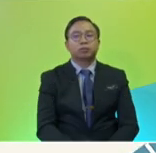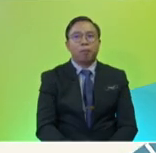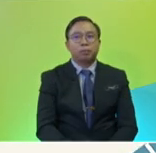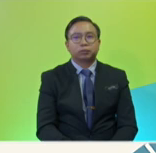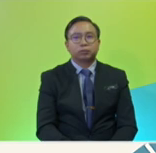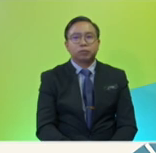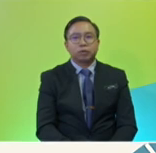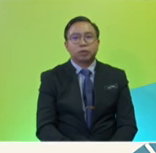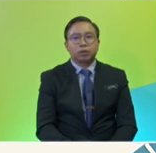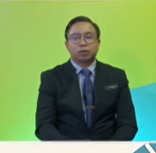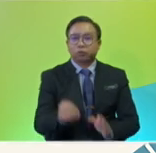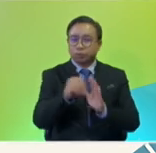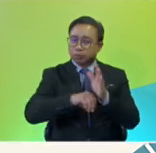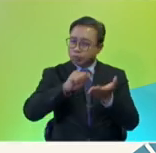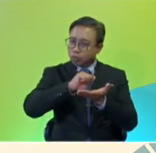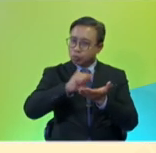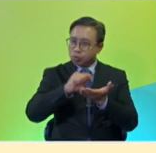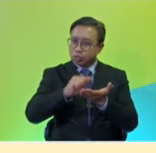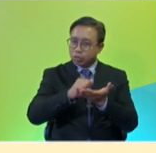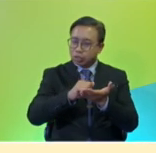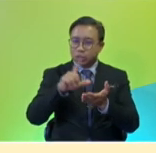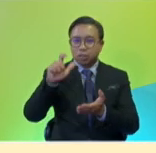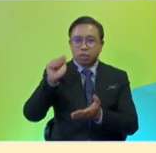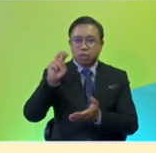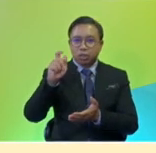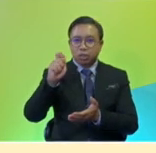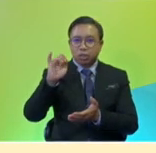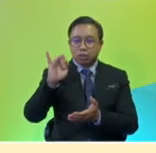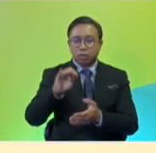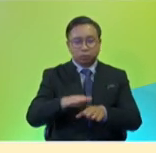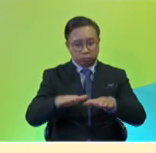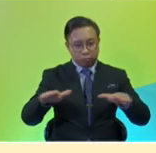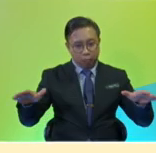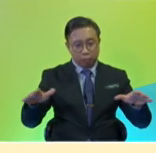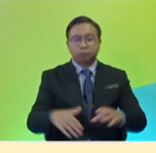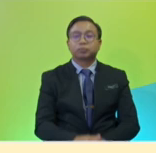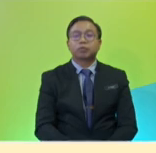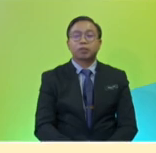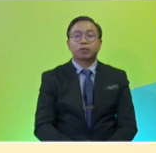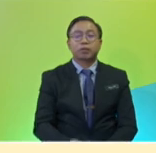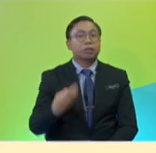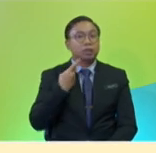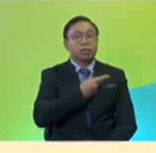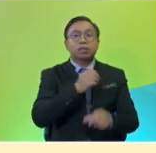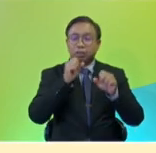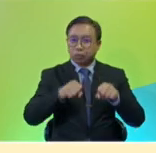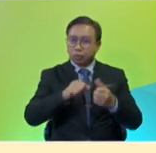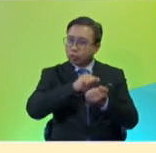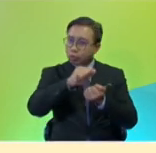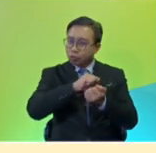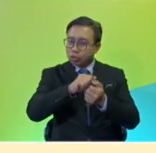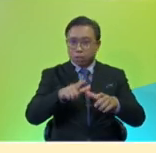Biasanya? Mencuci lantai. Ya, mencuci lantai. Jadi, kita bolehlah mencuci lantai dengan